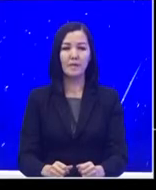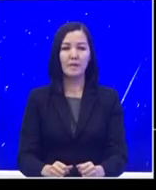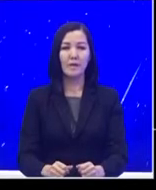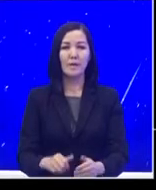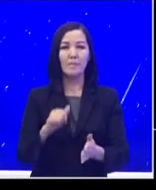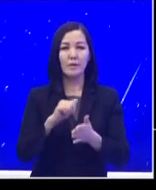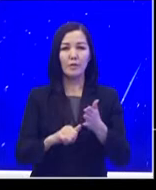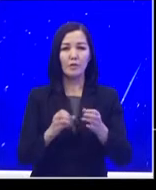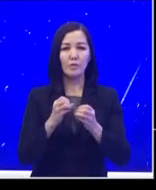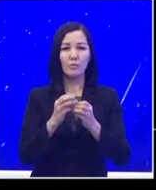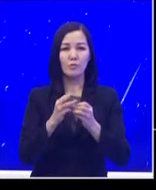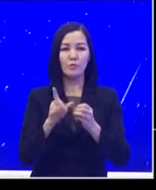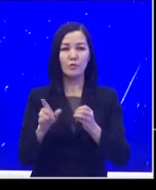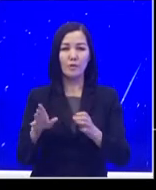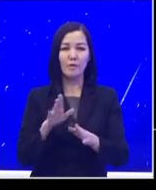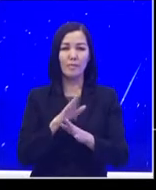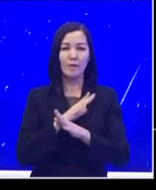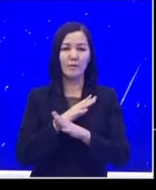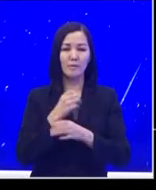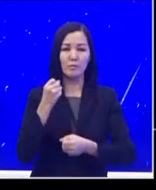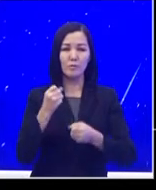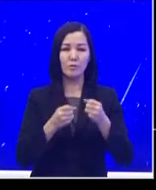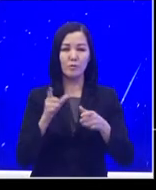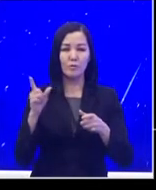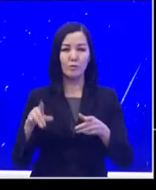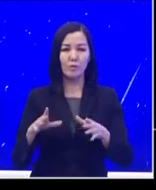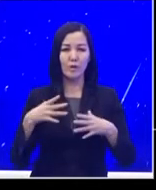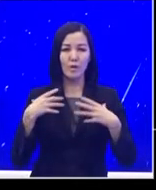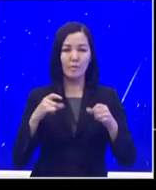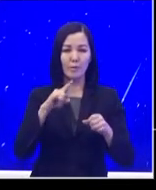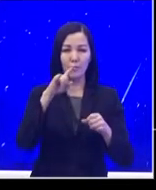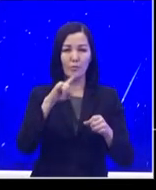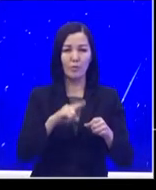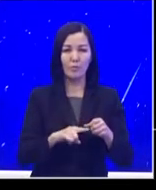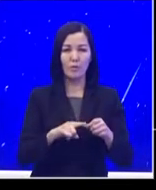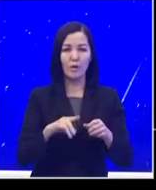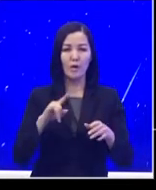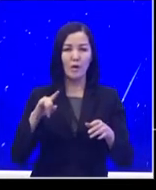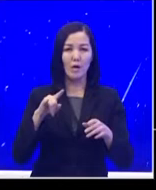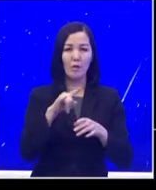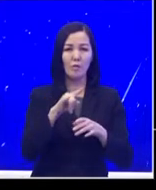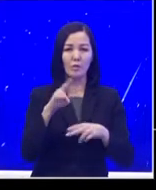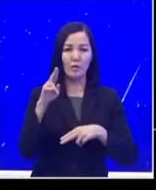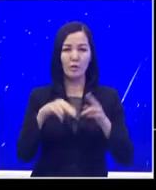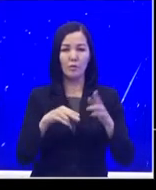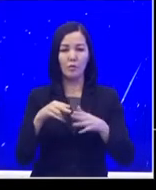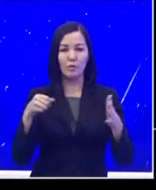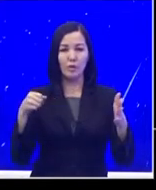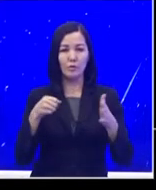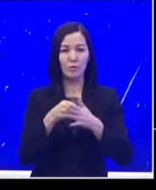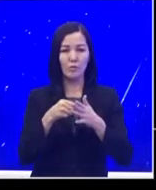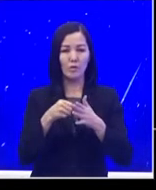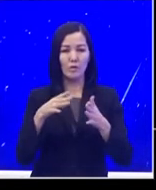Салдарынан 13 жолаушы қайтыс болды. Пилоттар әуе кемесін аман қондыруға тырысқанымен ол әуежай маңындағы құрылыс нысанына соғылды.